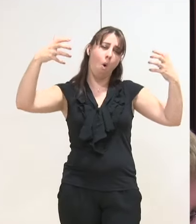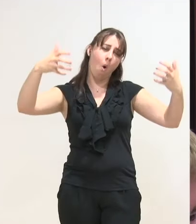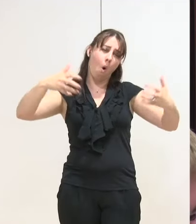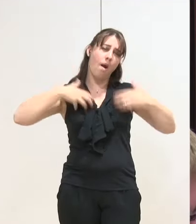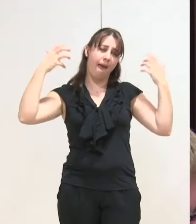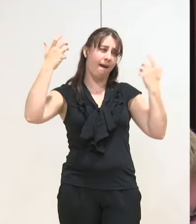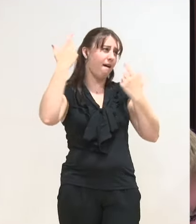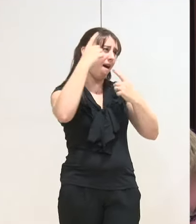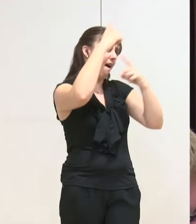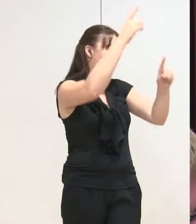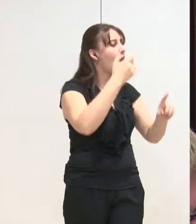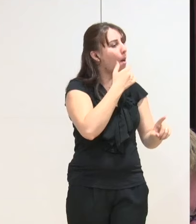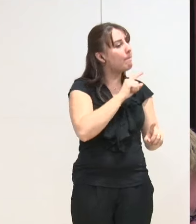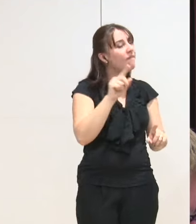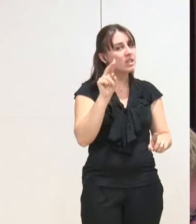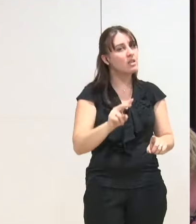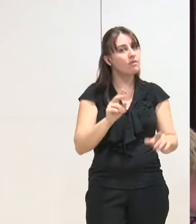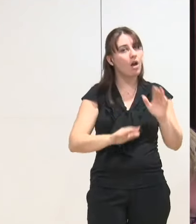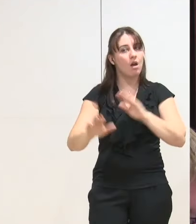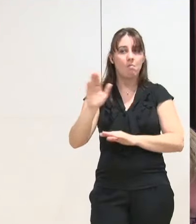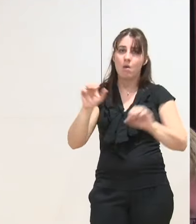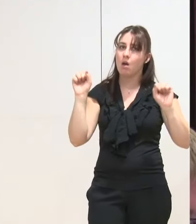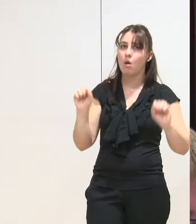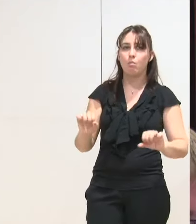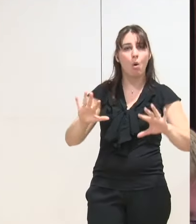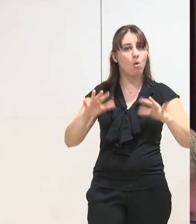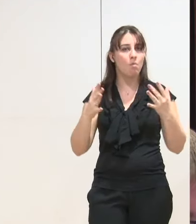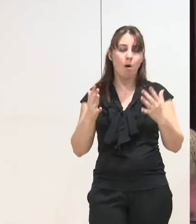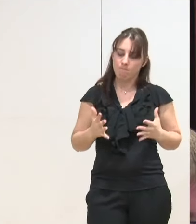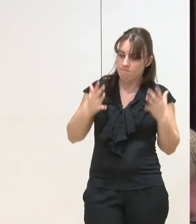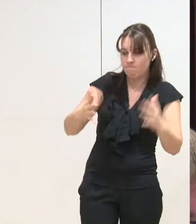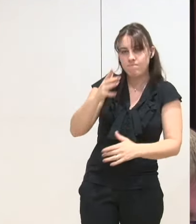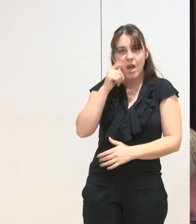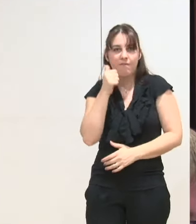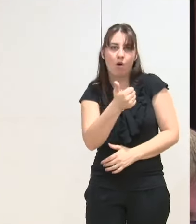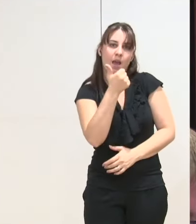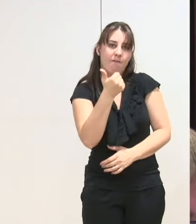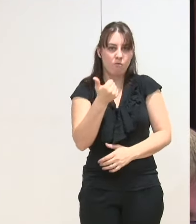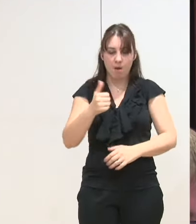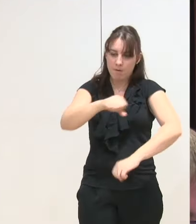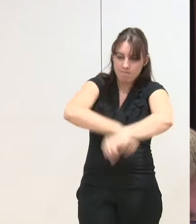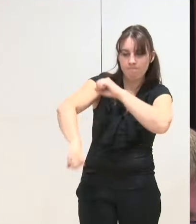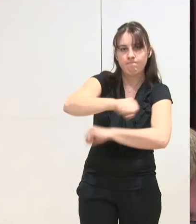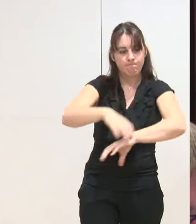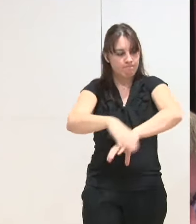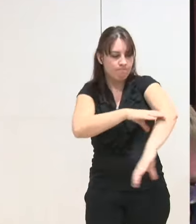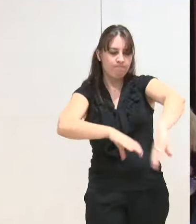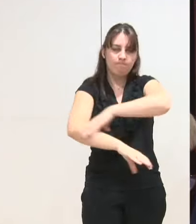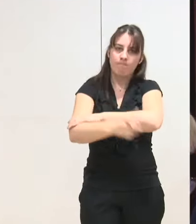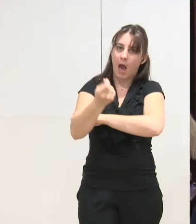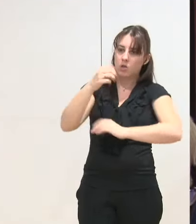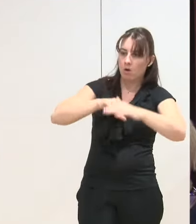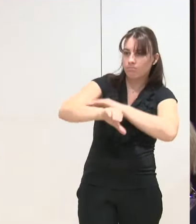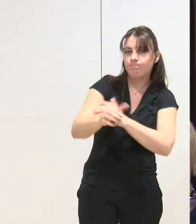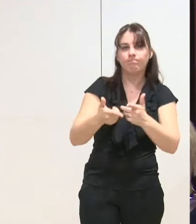jamais simple c'est vrai mais qui ne peut se résoudre que par la volonté de faire et les moyens que vous mettrez pour le faire nous sommes aussi